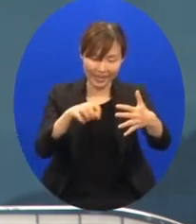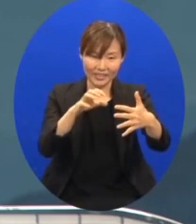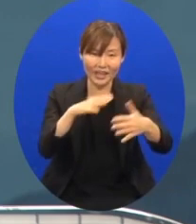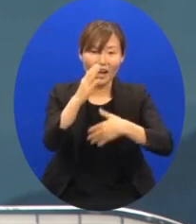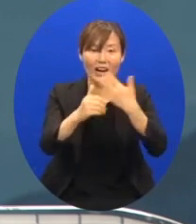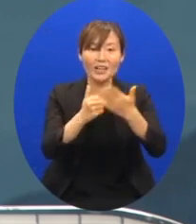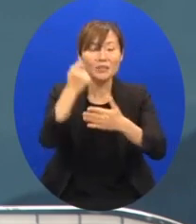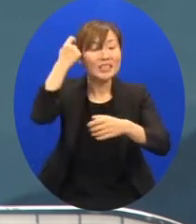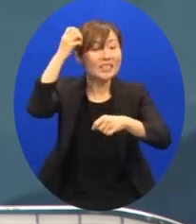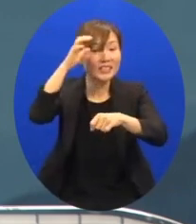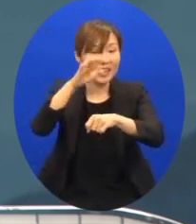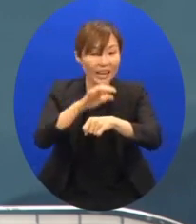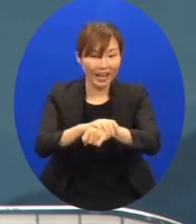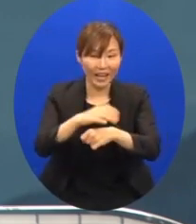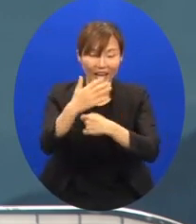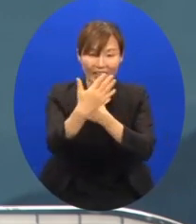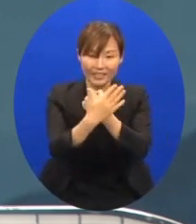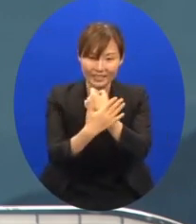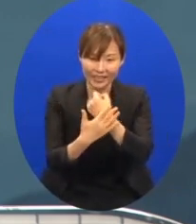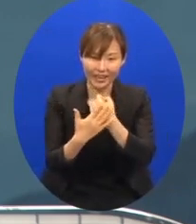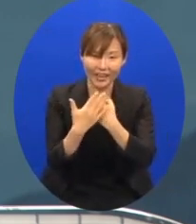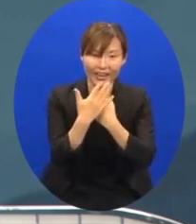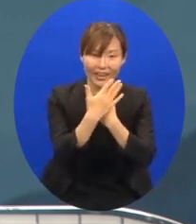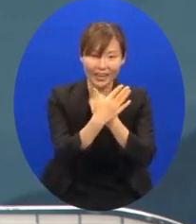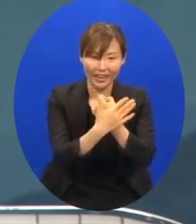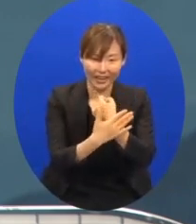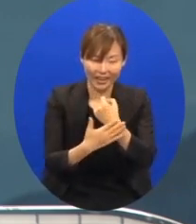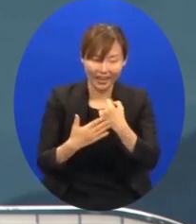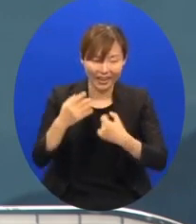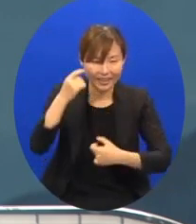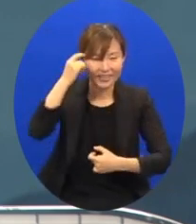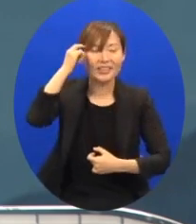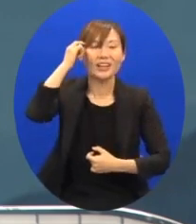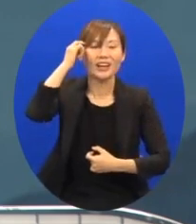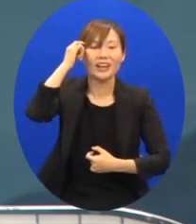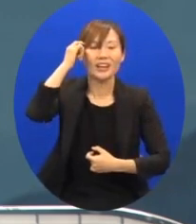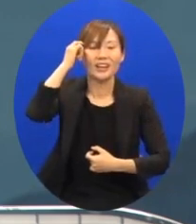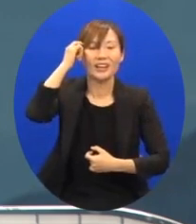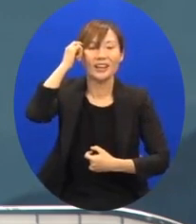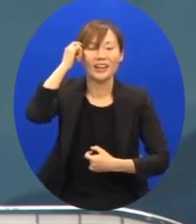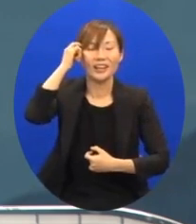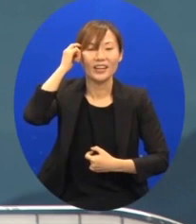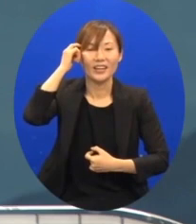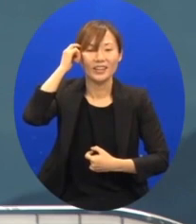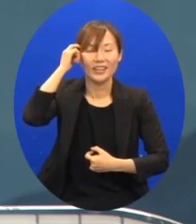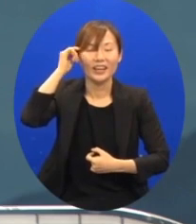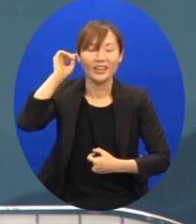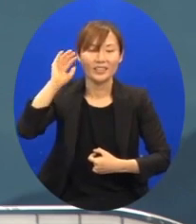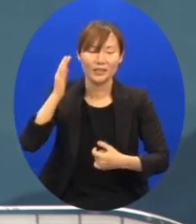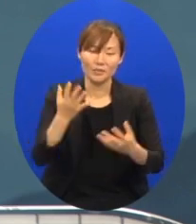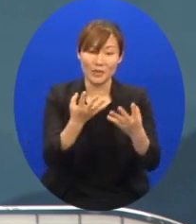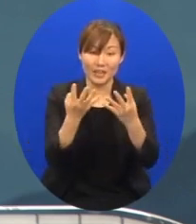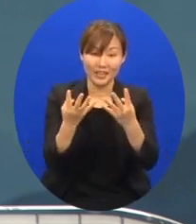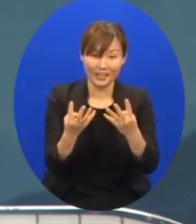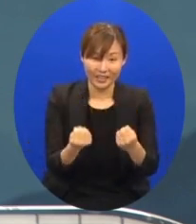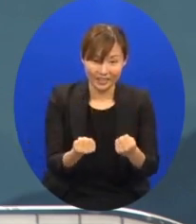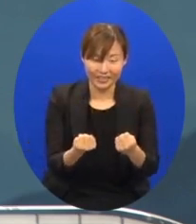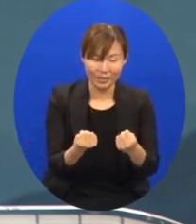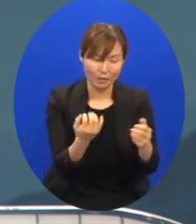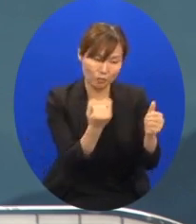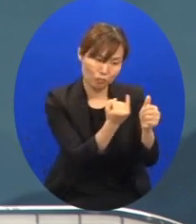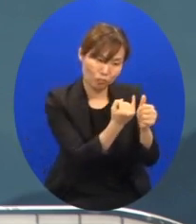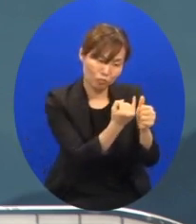하나님의 은혜가 무엇인지 그걸 깨달을 깨달아야 될 때가 얼마나 많습니까 부부사이에